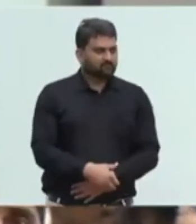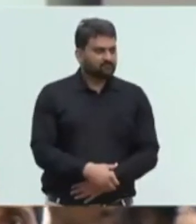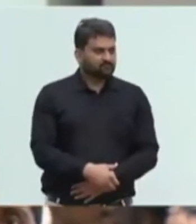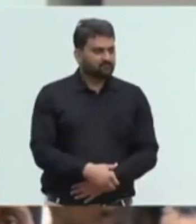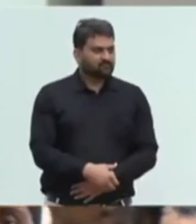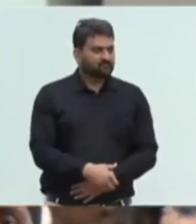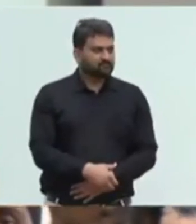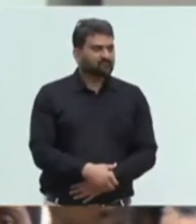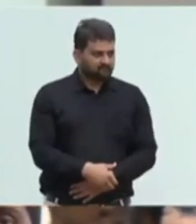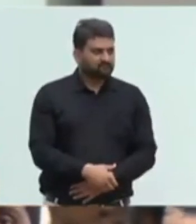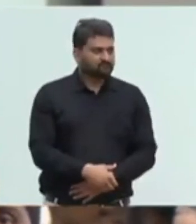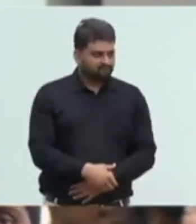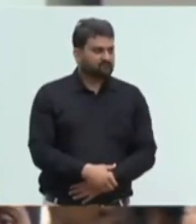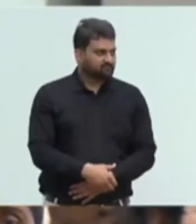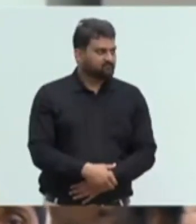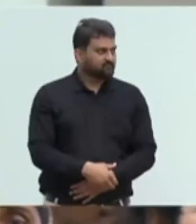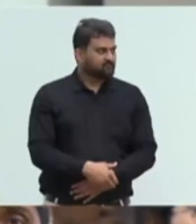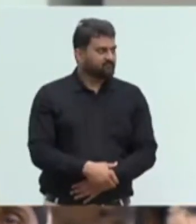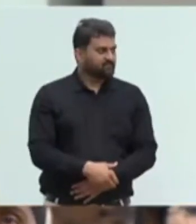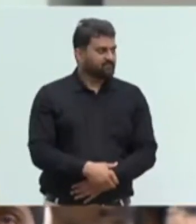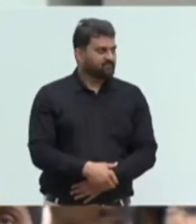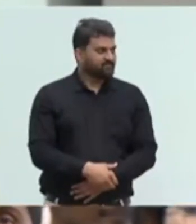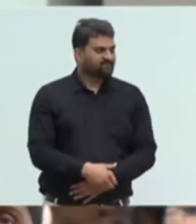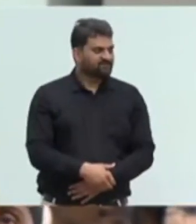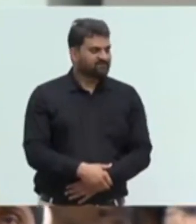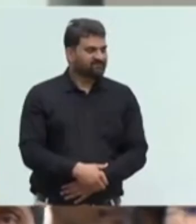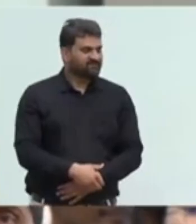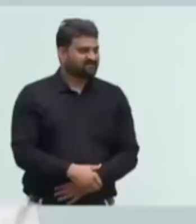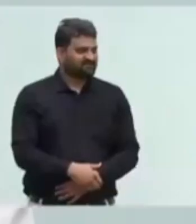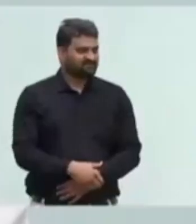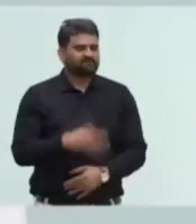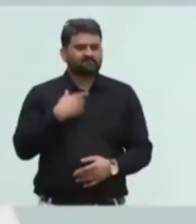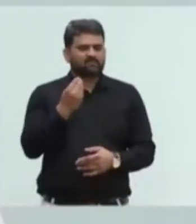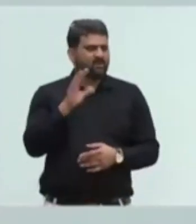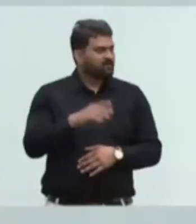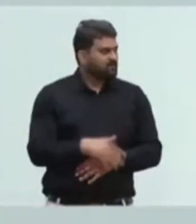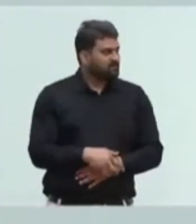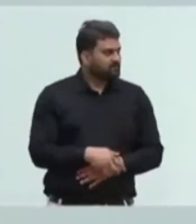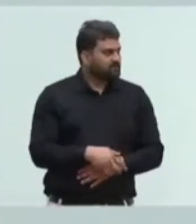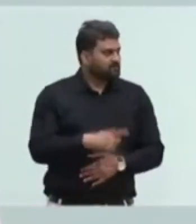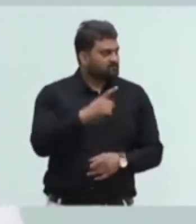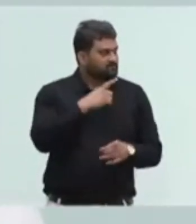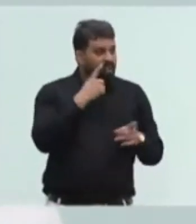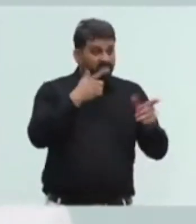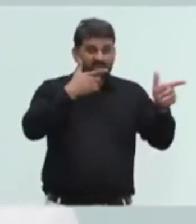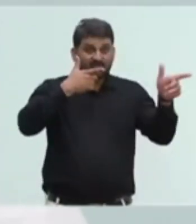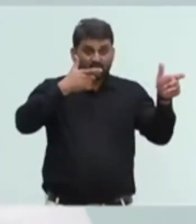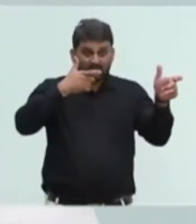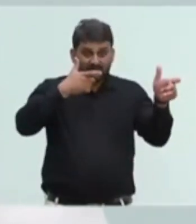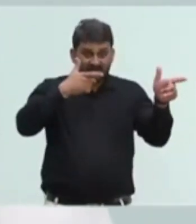जी हां करता हूं लेकिन तरफ बहुत ज्यादा नहीं कभी कभार करता हूं यहां पर प्रकार गांव